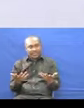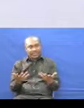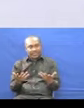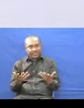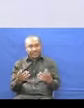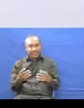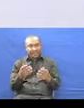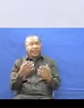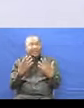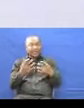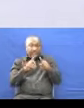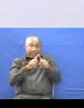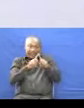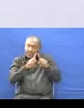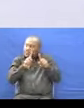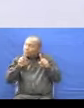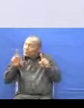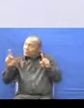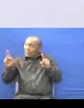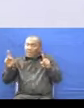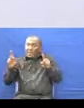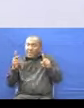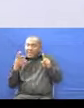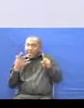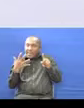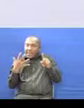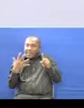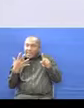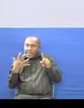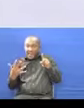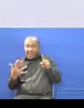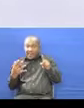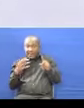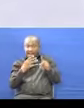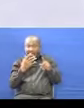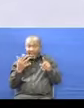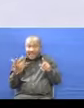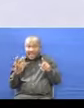mstari wako usisahau, alafu chini andika namba yetu ya asili ni ngapi?